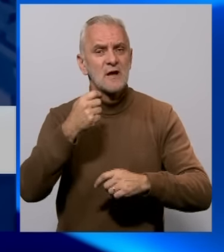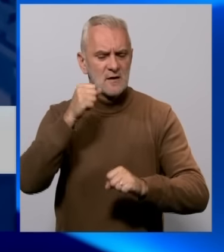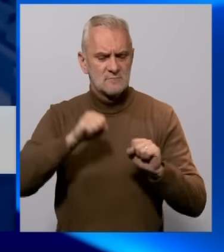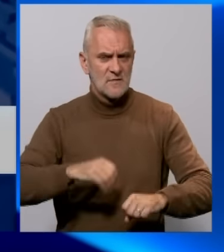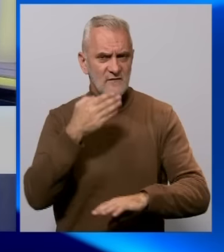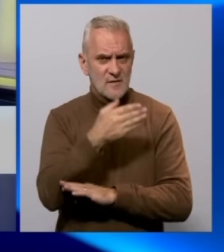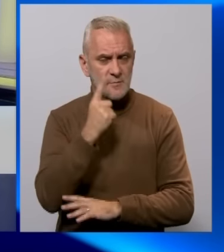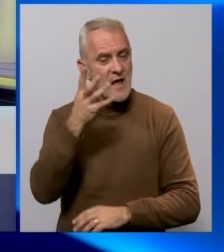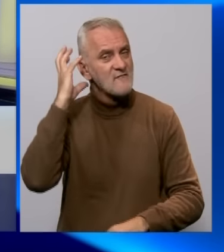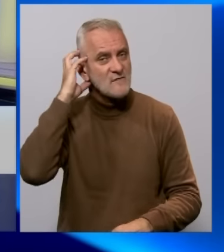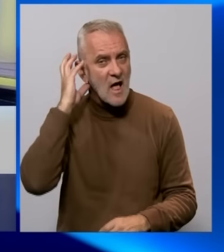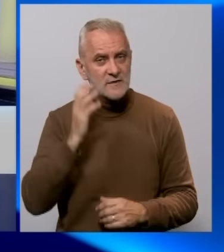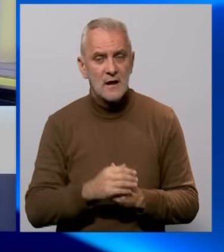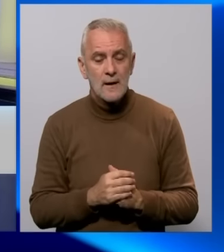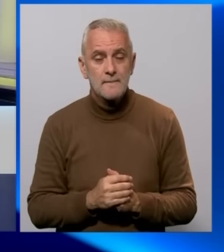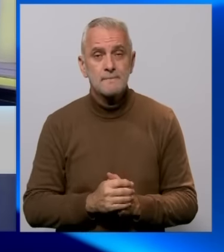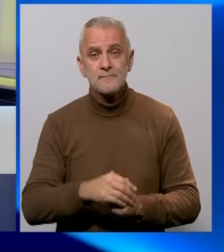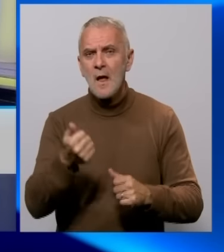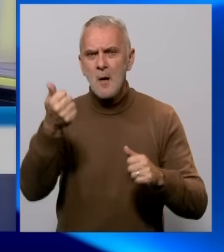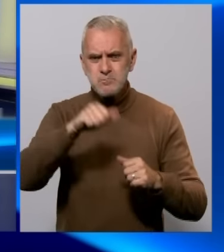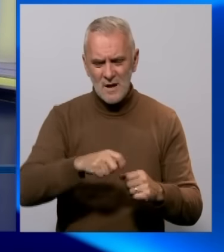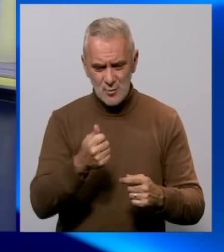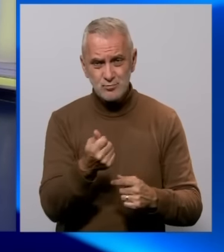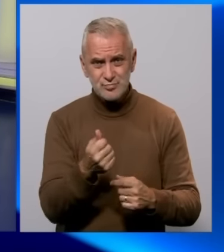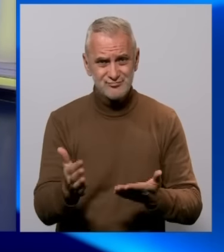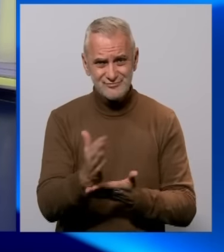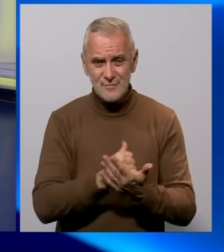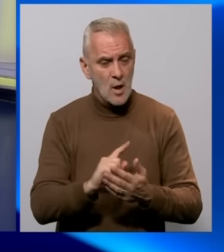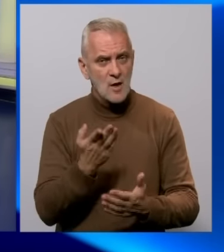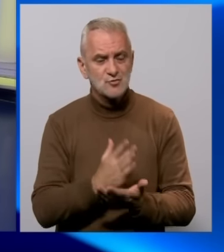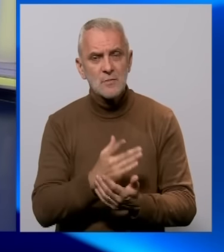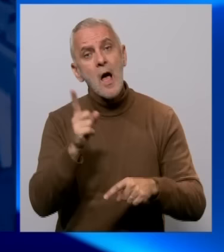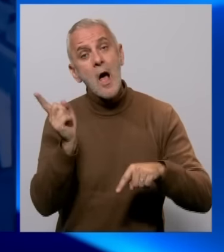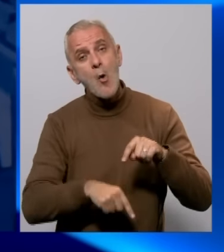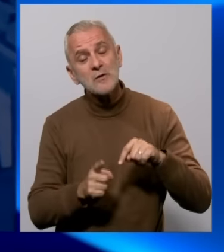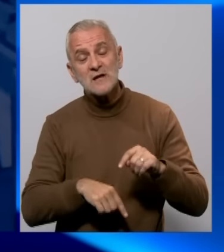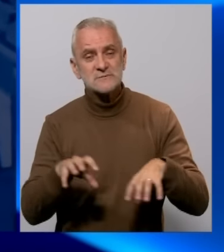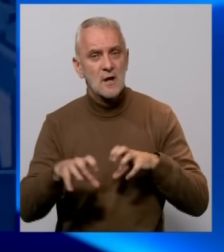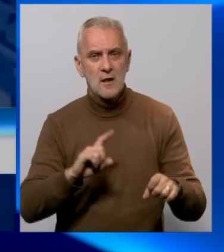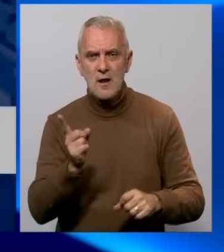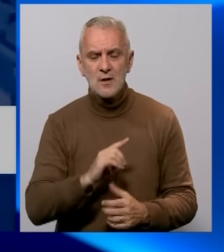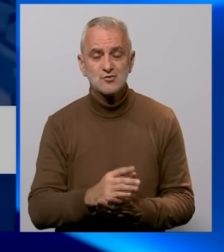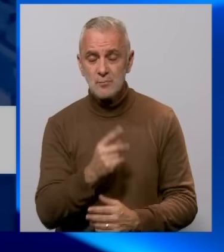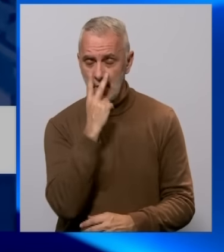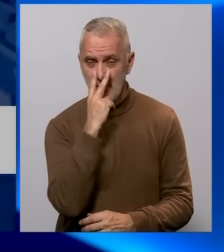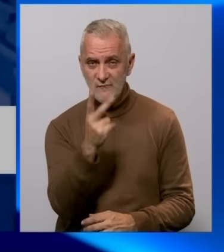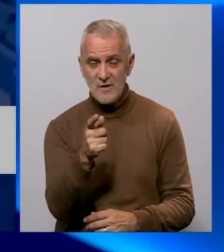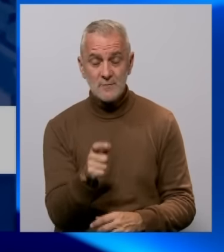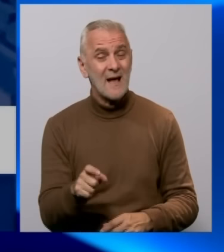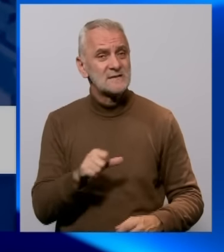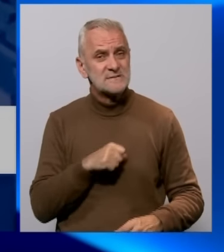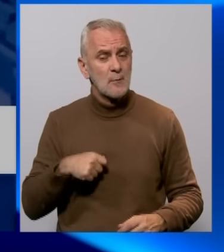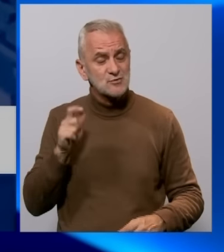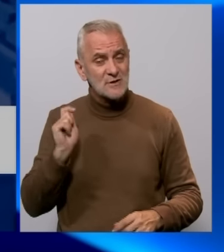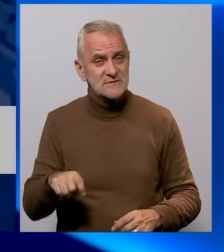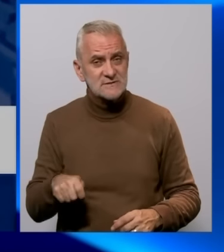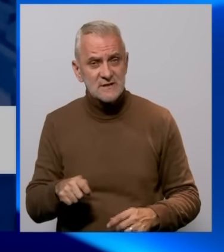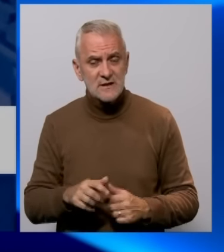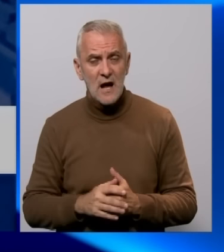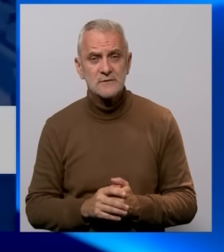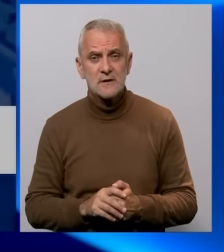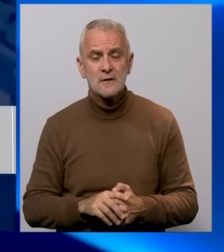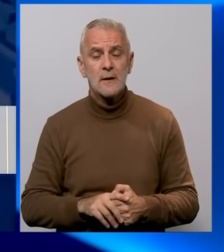ministar Amir Hasičević. Pada prometa neće biti, ali ni otpuštanje radnika. Vidim da je sindikat, odnosno samostalni sindikat trgovine i uslužnih